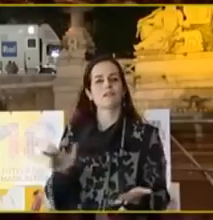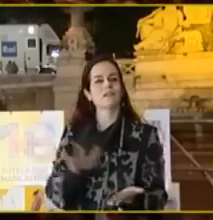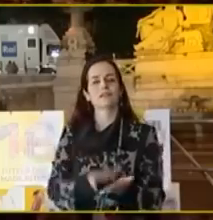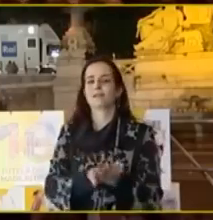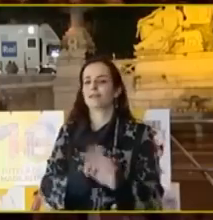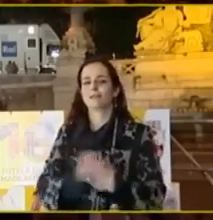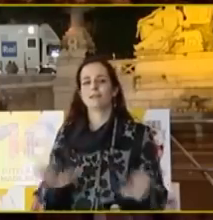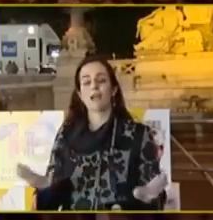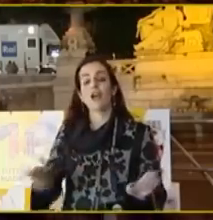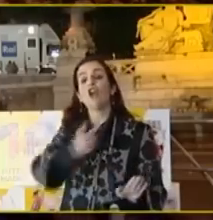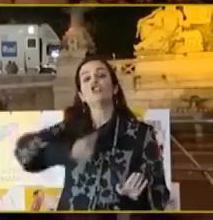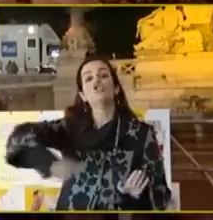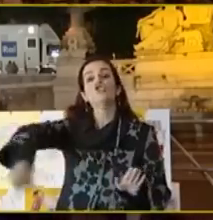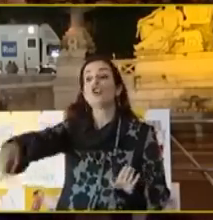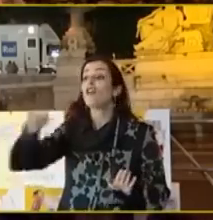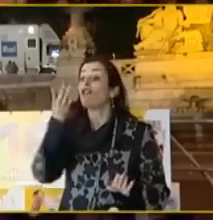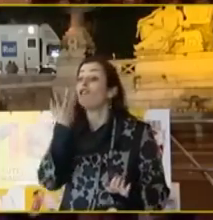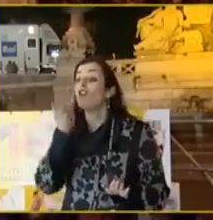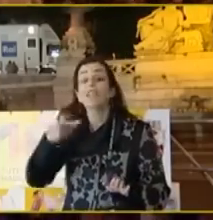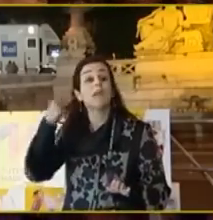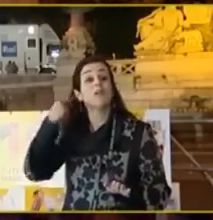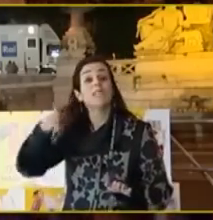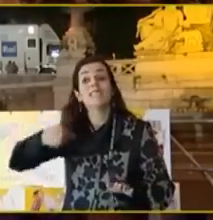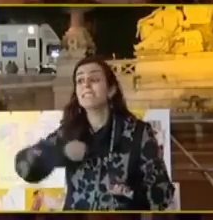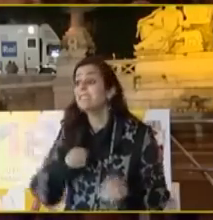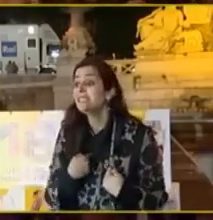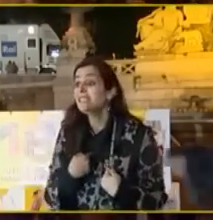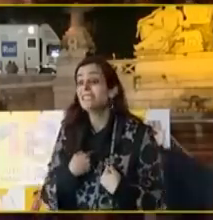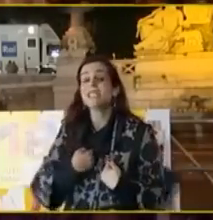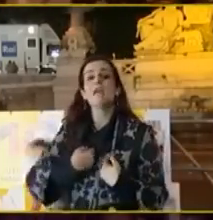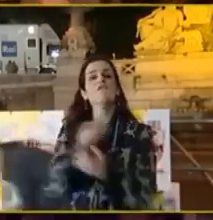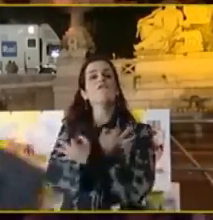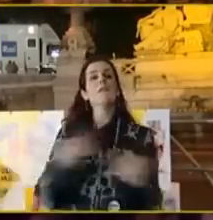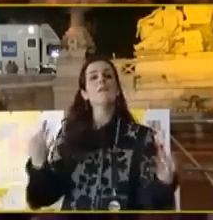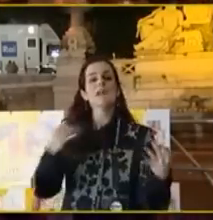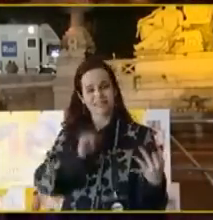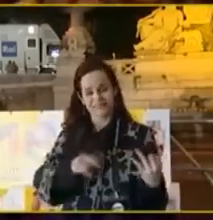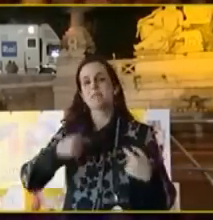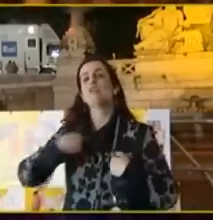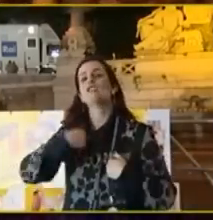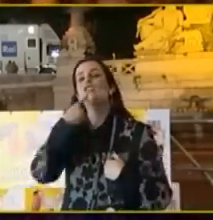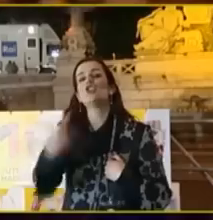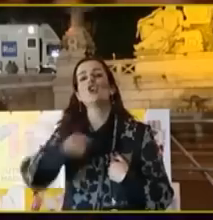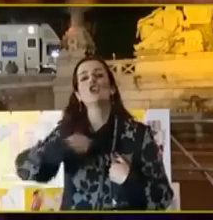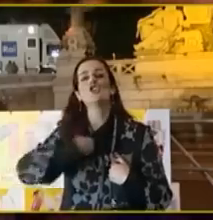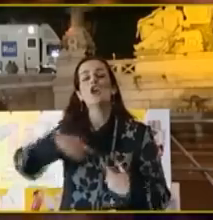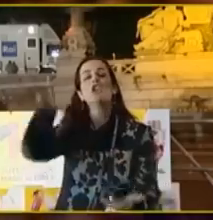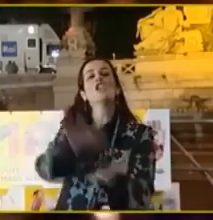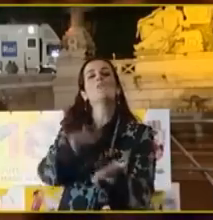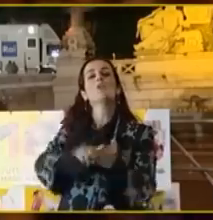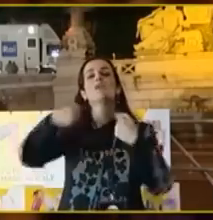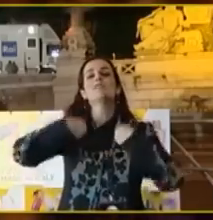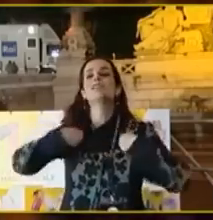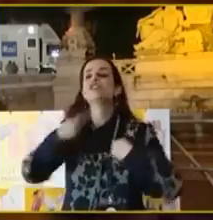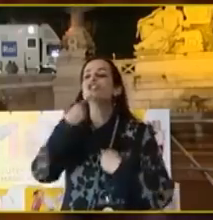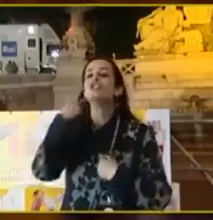piatto. Non vogliamo più sentirci dire che andrà tutto bene, ma come ti dico io. Adesso le promesse vogliamo farle noi, perché